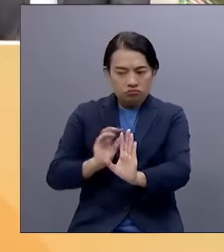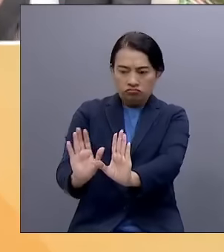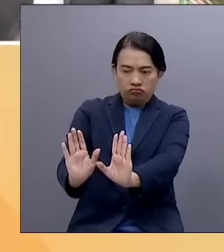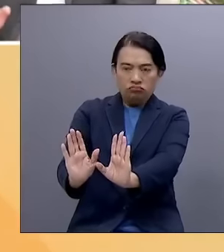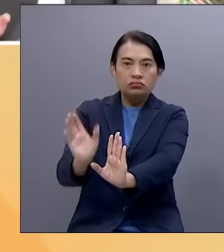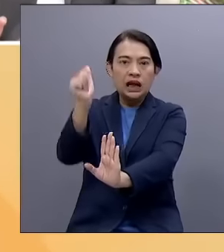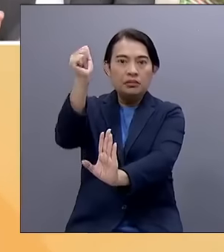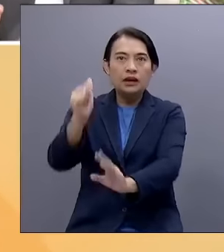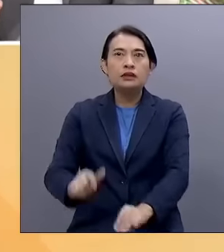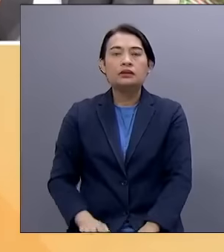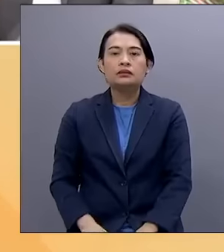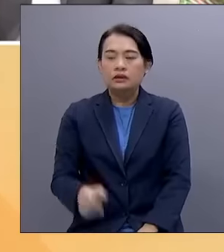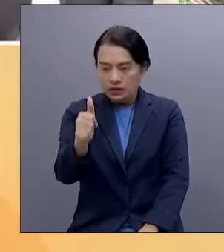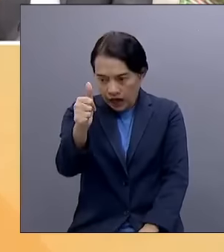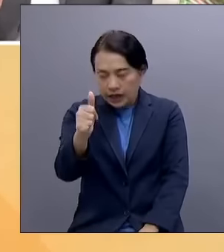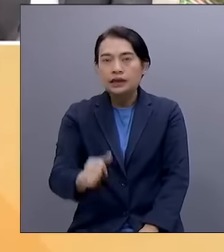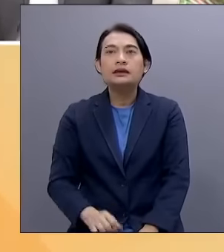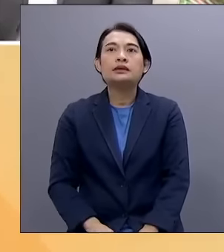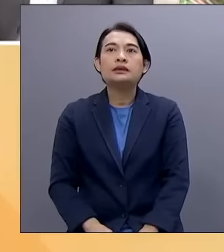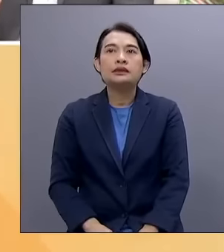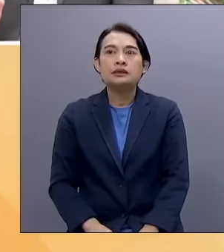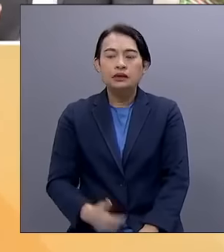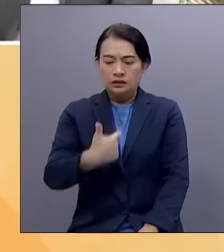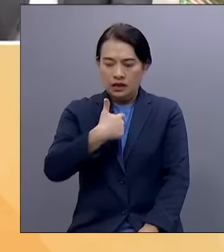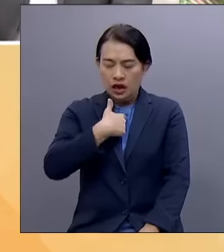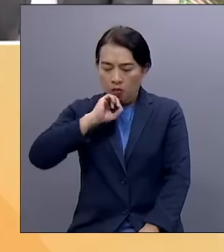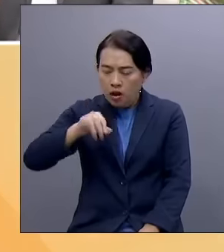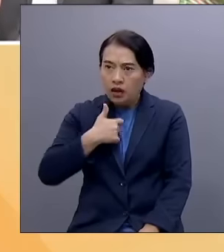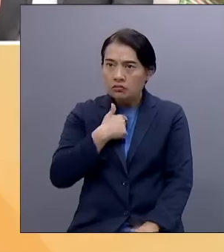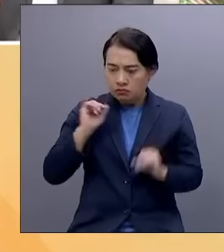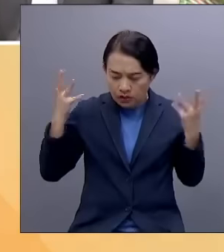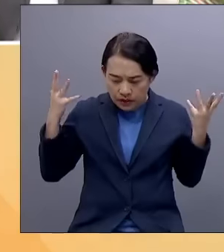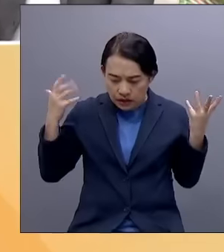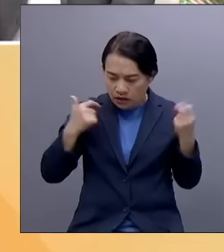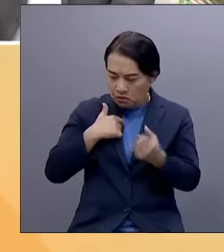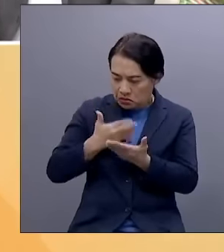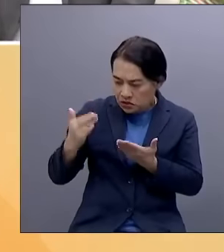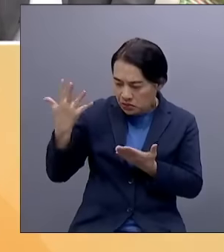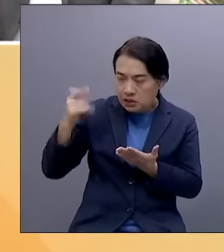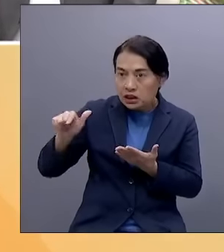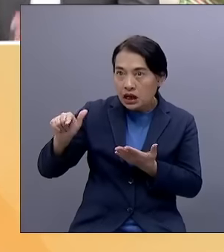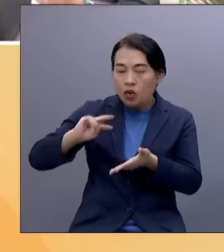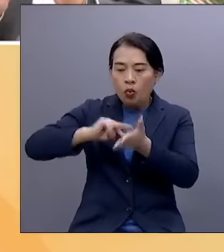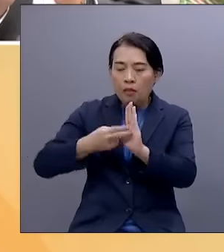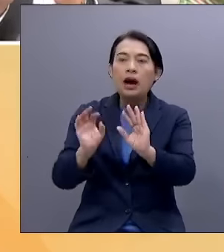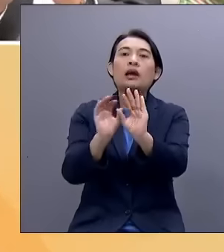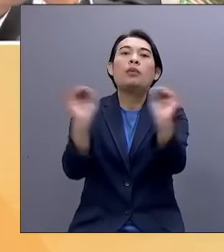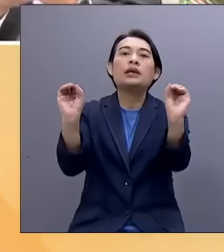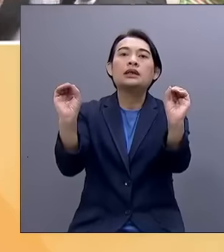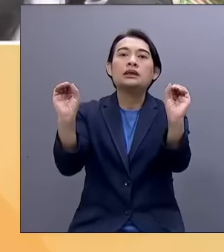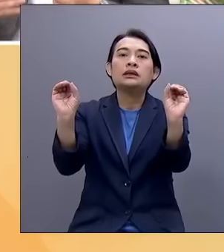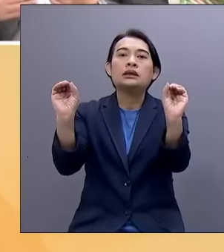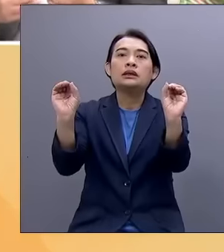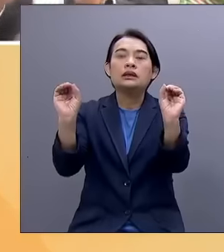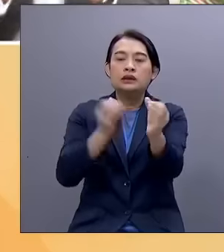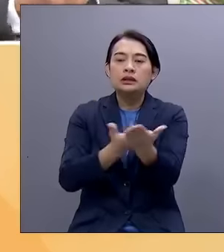นี้ได้อยู่แล้วครับในเมื่อในเมื่อถ้าเราบอกว่าเราเรายืนยันเมื่อเรายืนยันเนี่ยแปลว่าสัญญามันไม่เคยเกิดอย่างที่บอกครับว่าเมื่อกี้ที่ผม